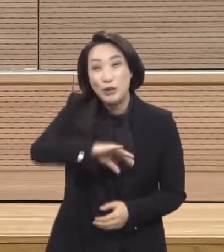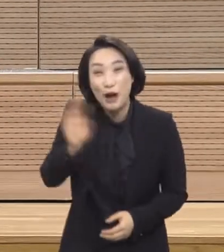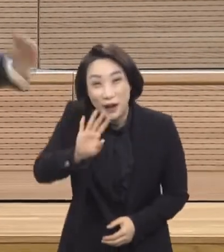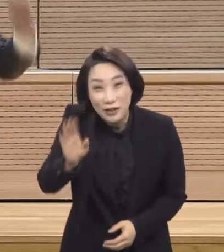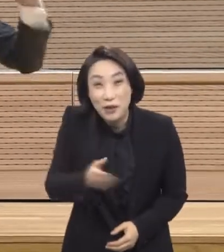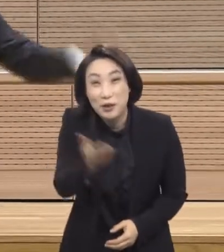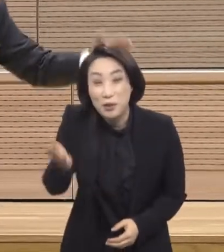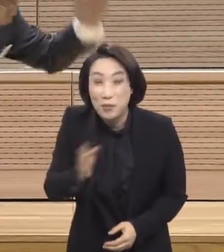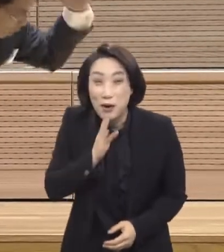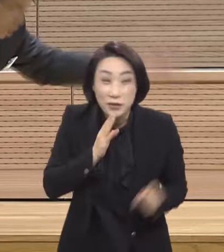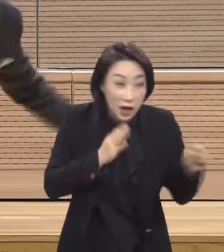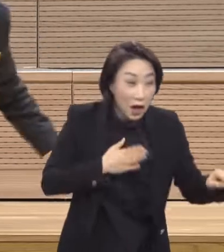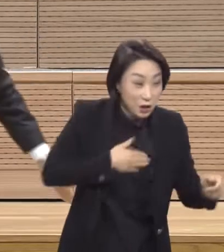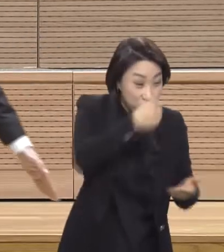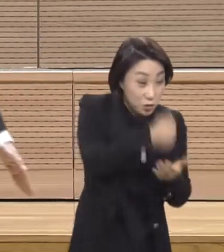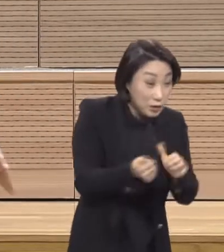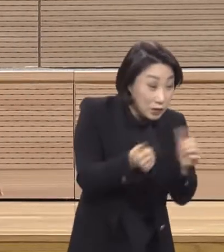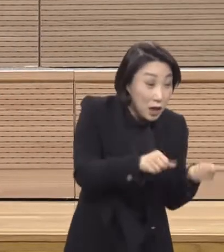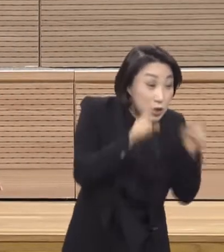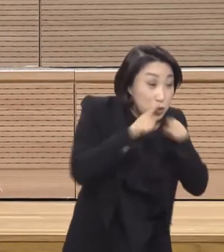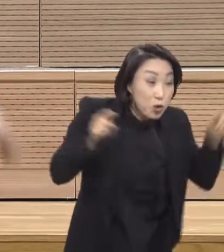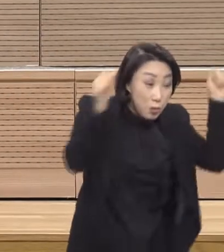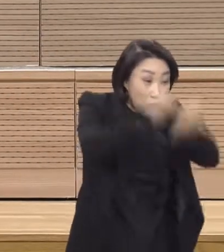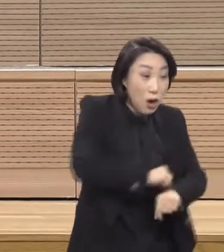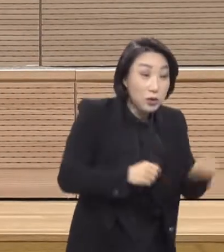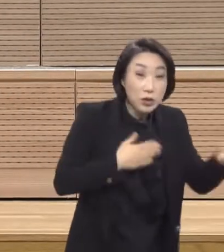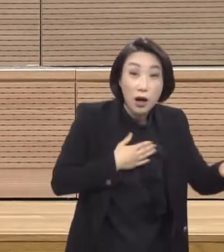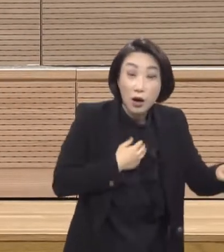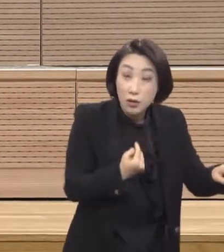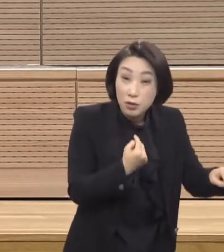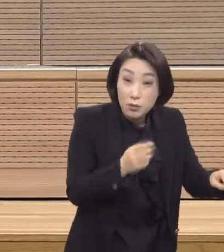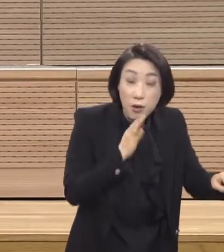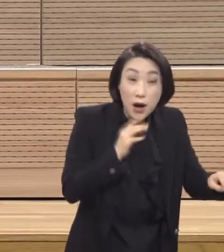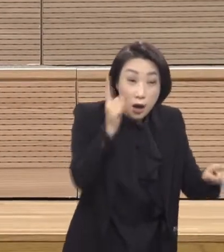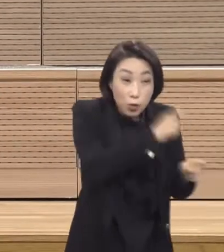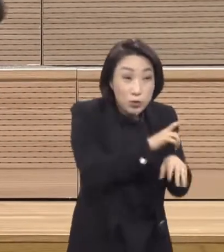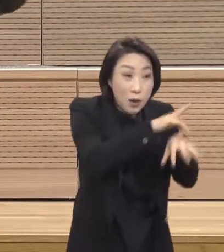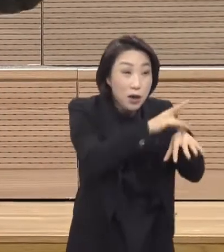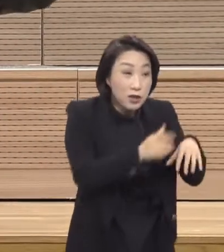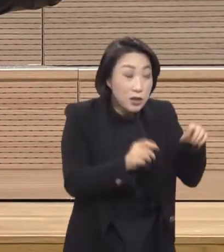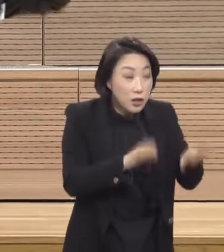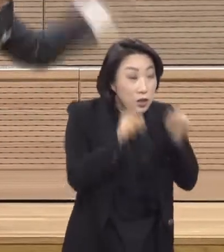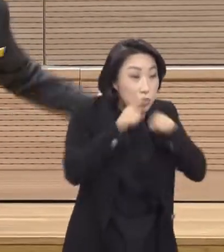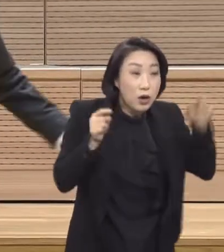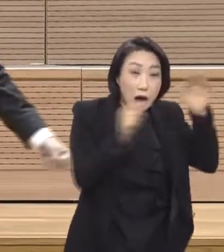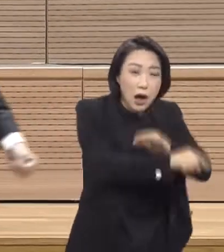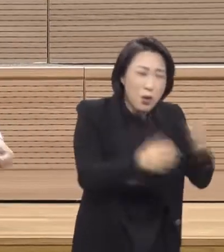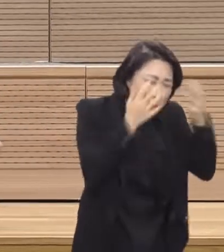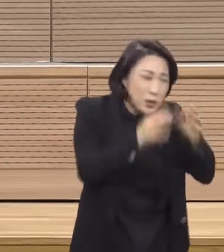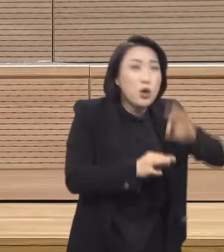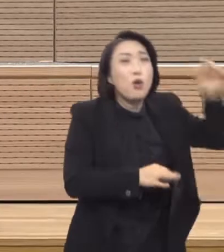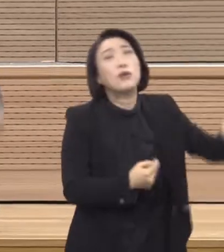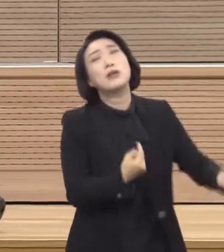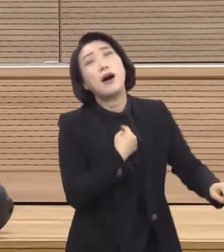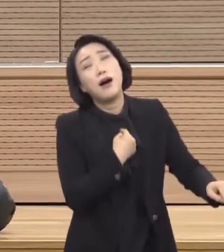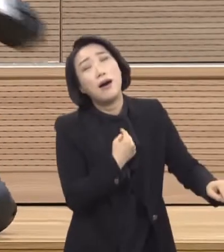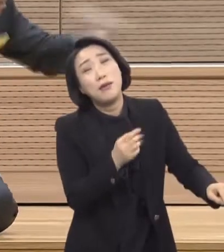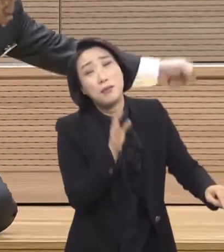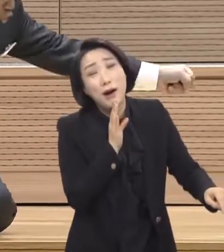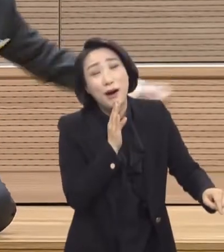아니라 죄와 사망과 지옥에서 멸망당할라, 마귀 사단 귀신의 손에서 지옥 가서 영원히 고통당할